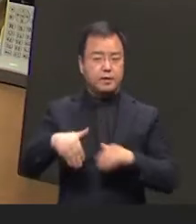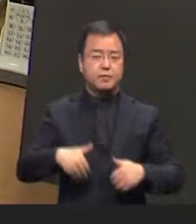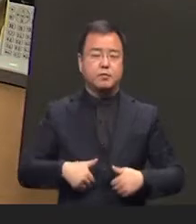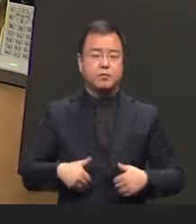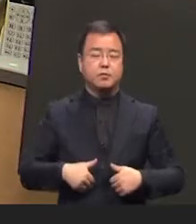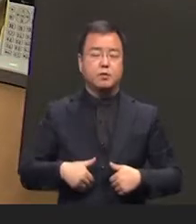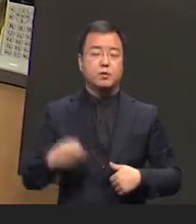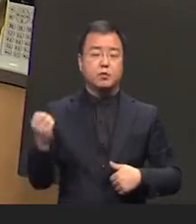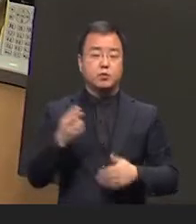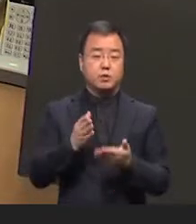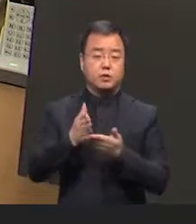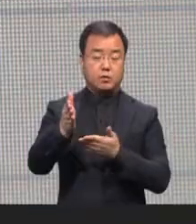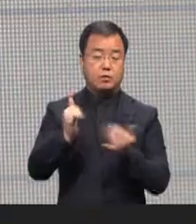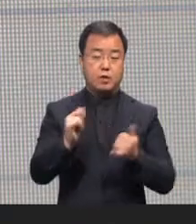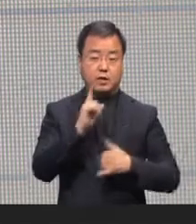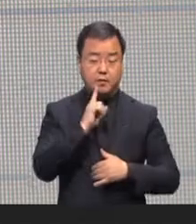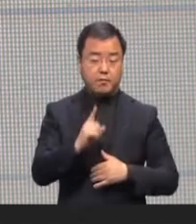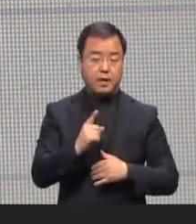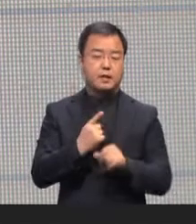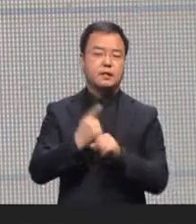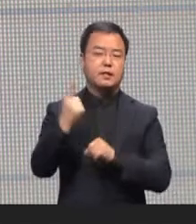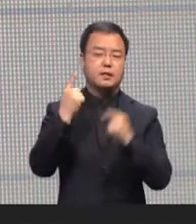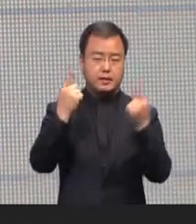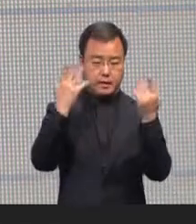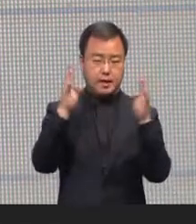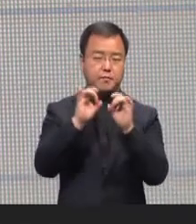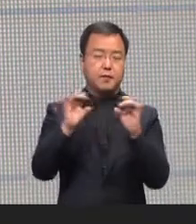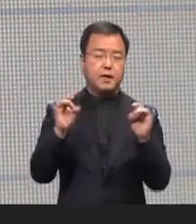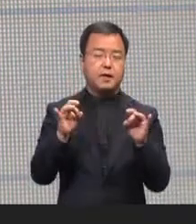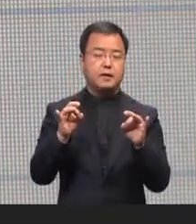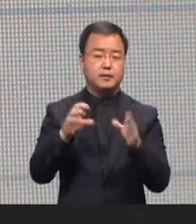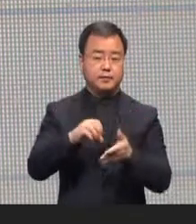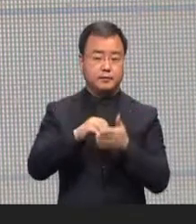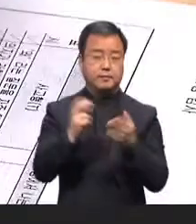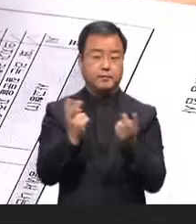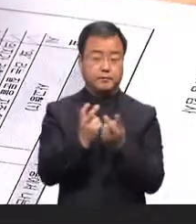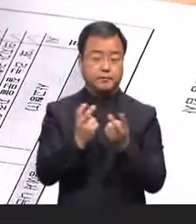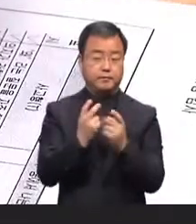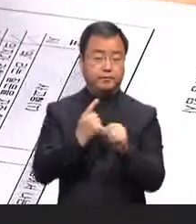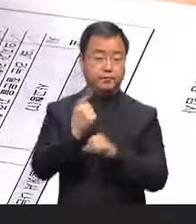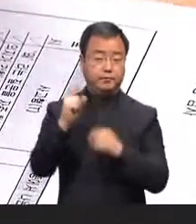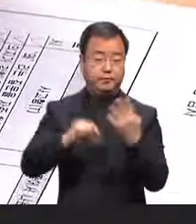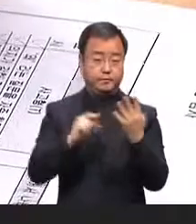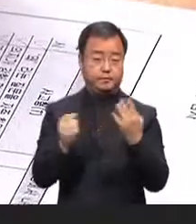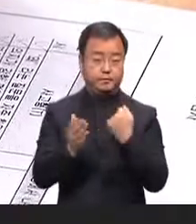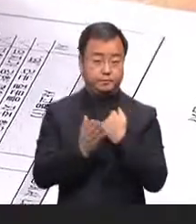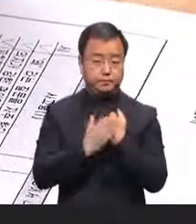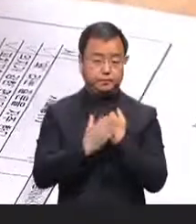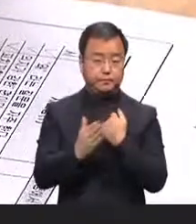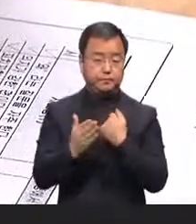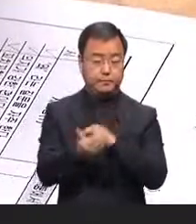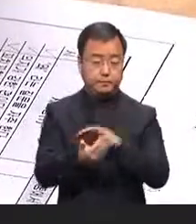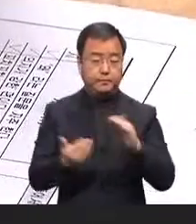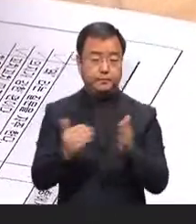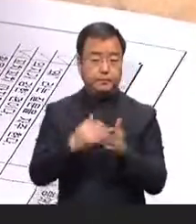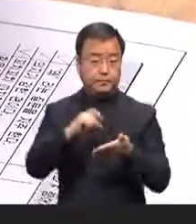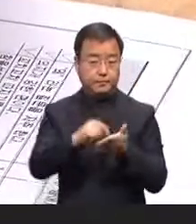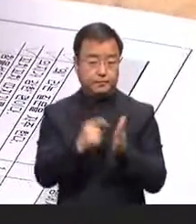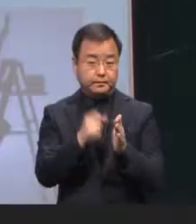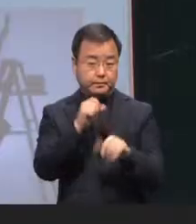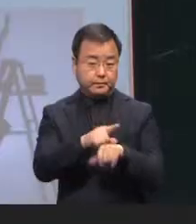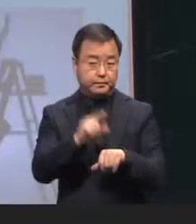대학별 전형계획 은 내년 4월에 발표되기 때문에 그 전까진 적성과 진로를 찾는 활동에 집중하는 게 좋다고